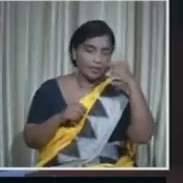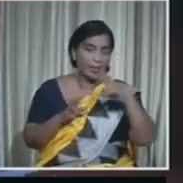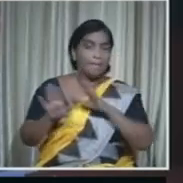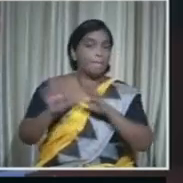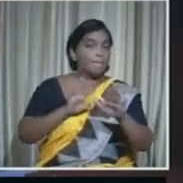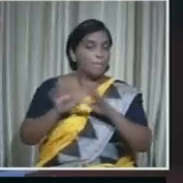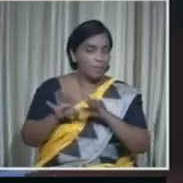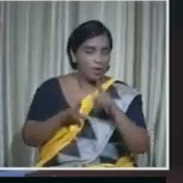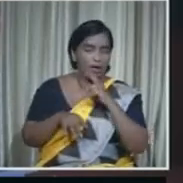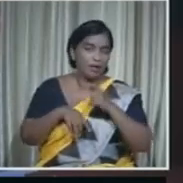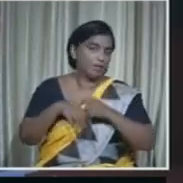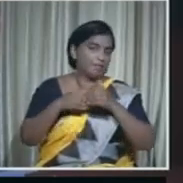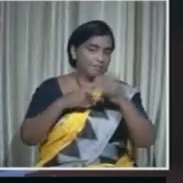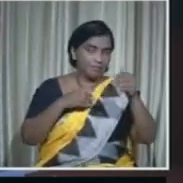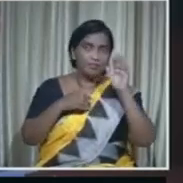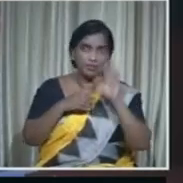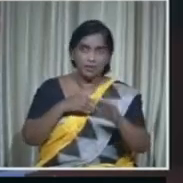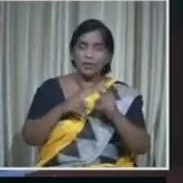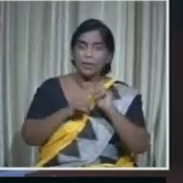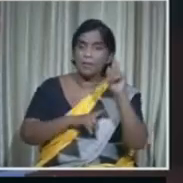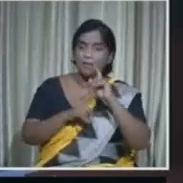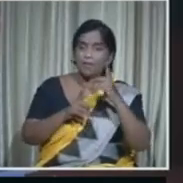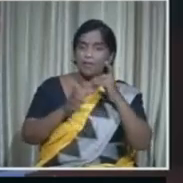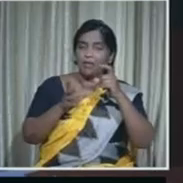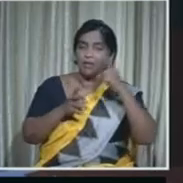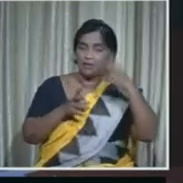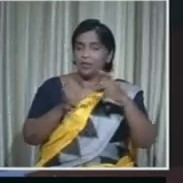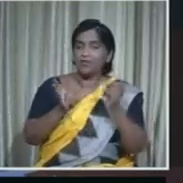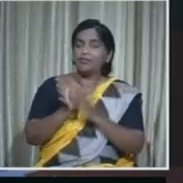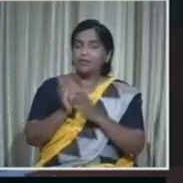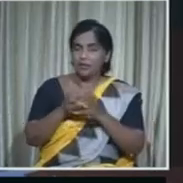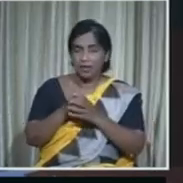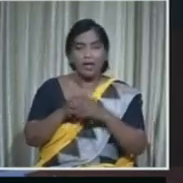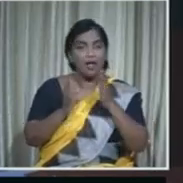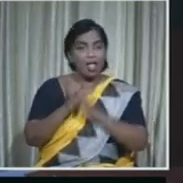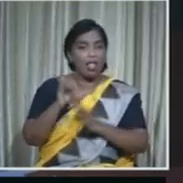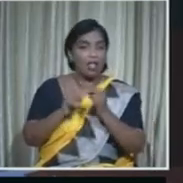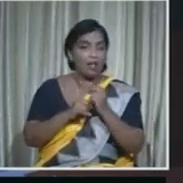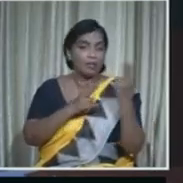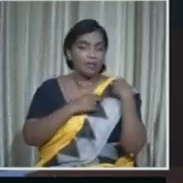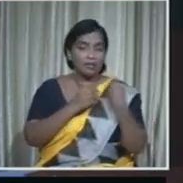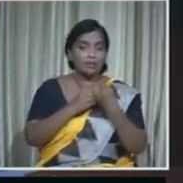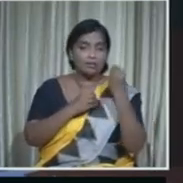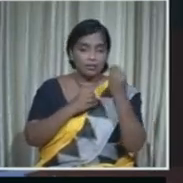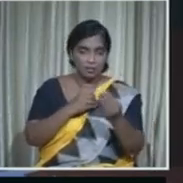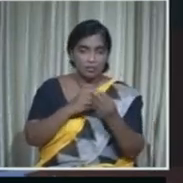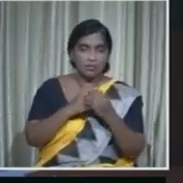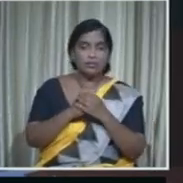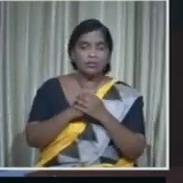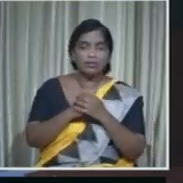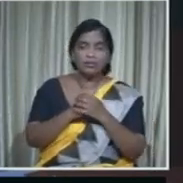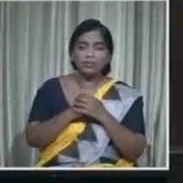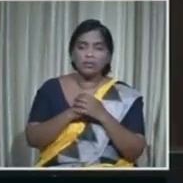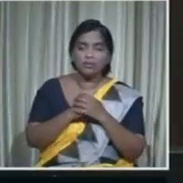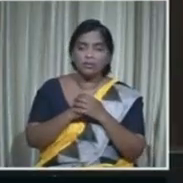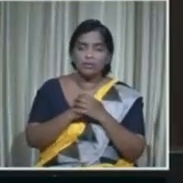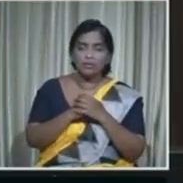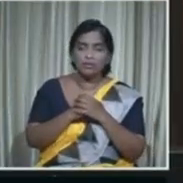කරනවා අන්තර්කාලීන පාලන සභාග පාලන යෝජනා කරනවා අමාත්‍ය ධුර බාර ගන්න කියලා යෝජනා කරනවා ඒ කිසිවක්